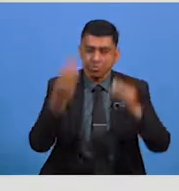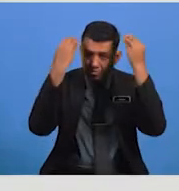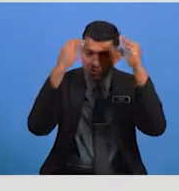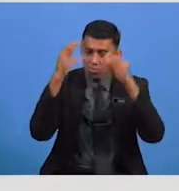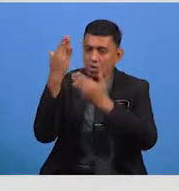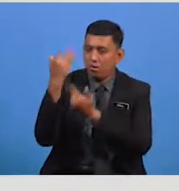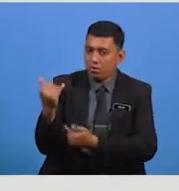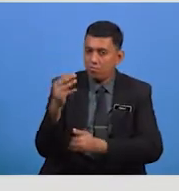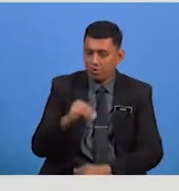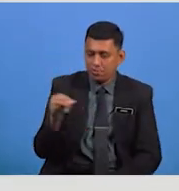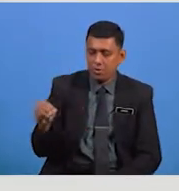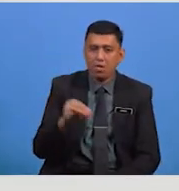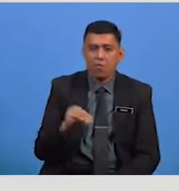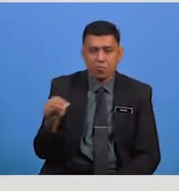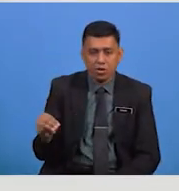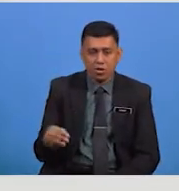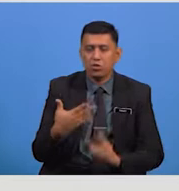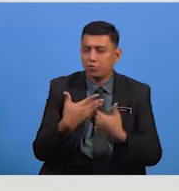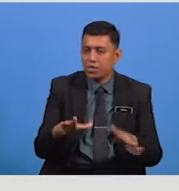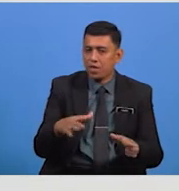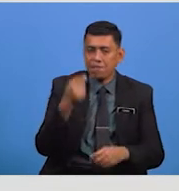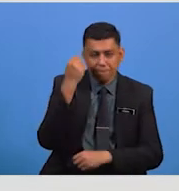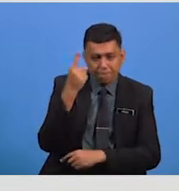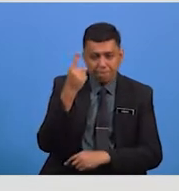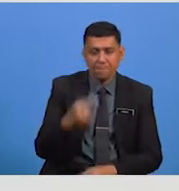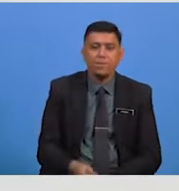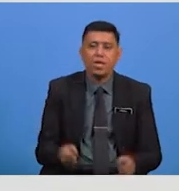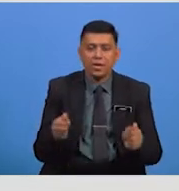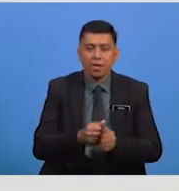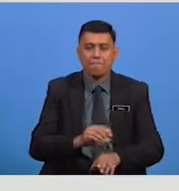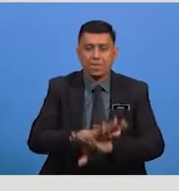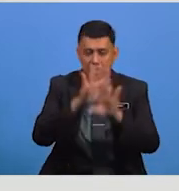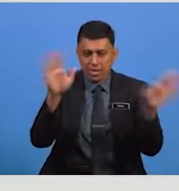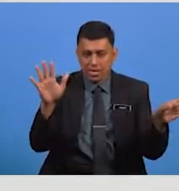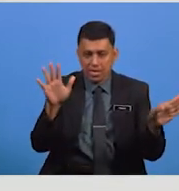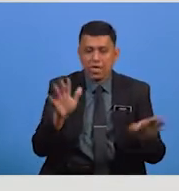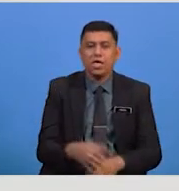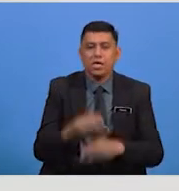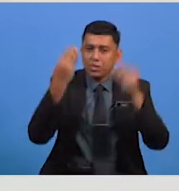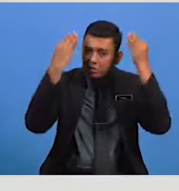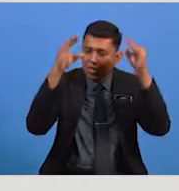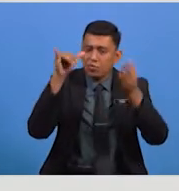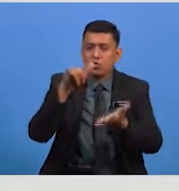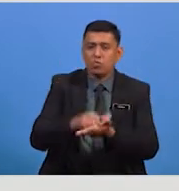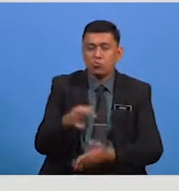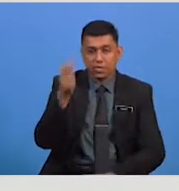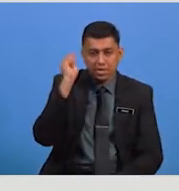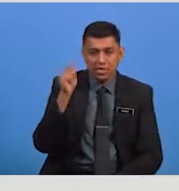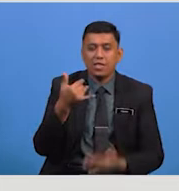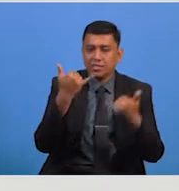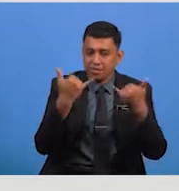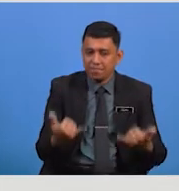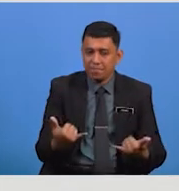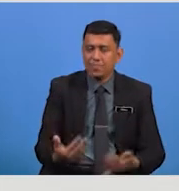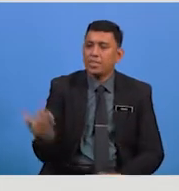Cikgu berharap murid-murid sudah faham dengan penerangan cikgu sebentar tadi.